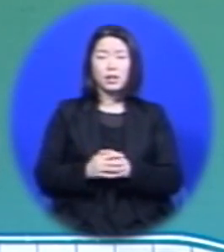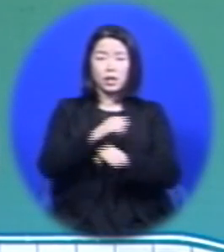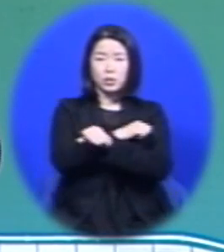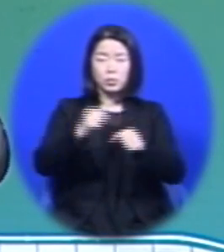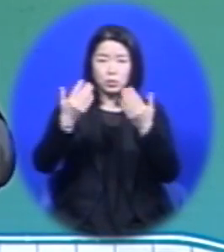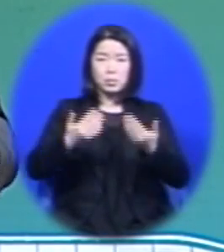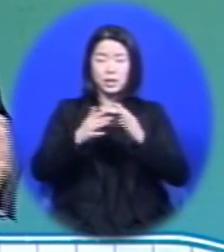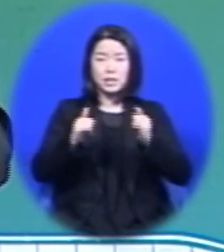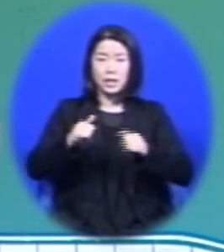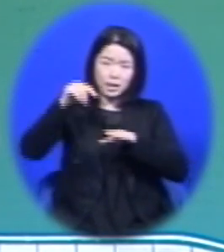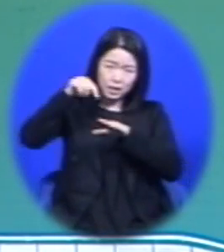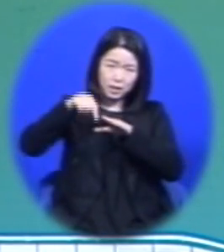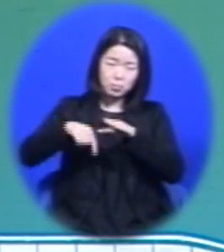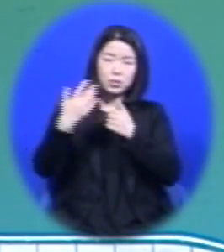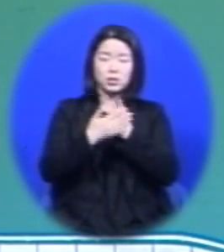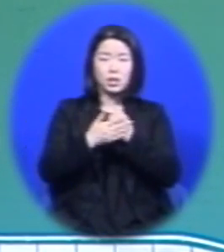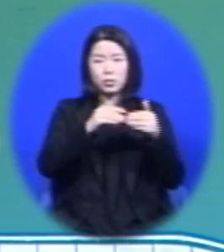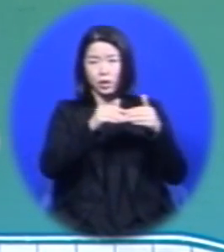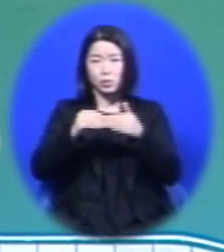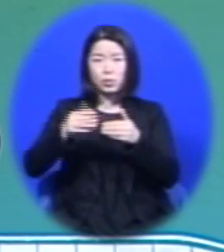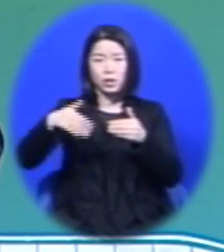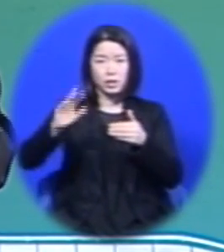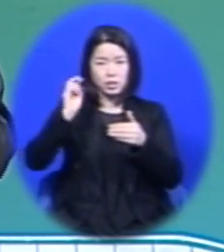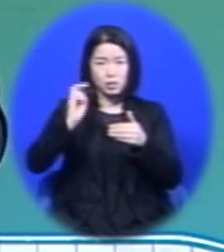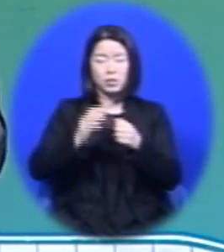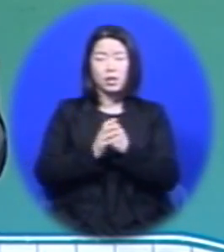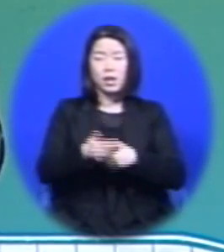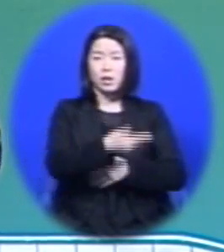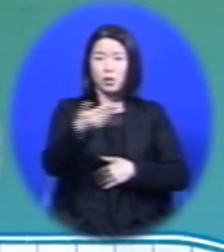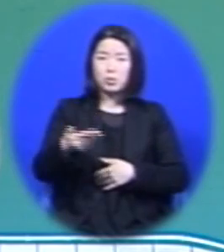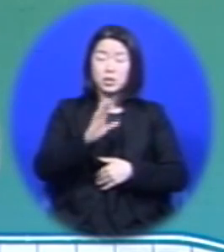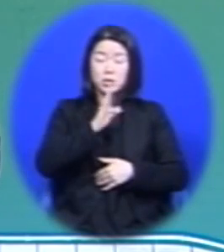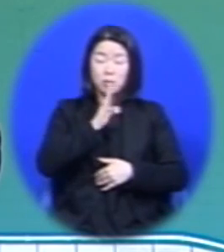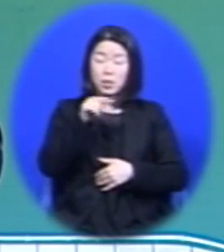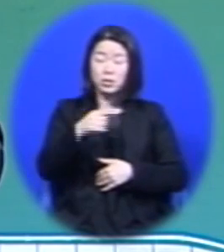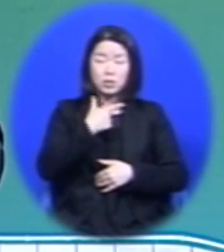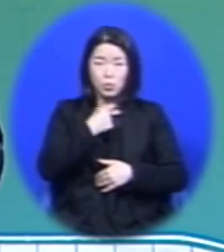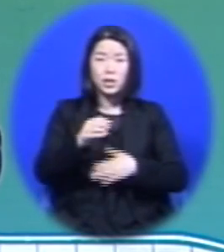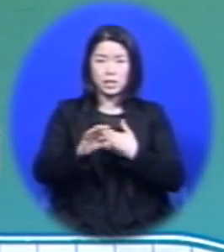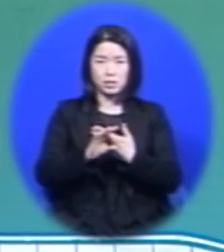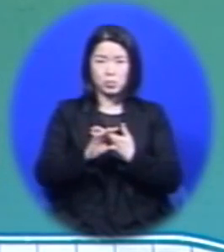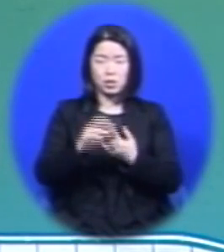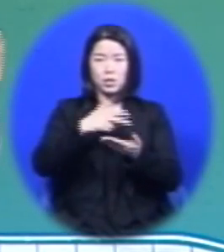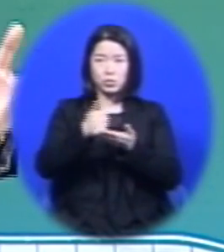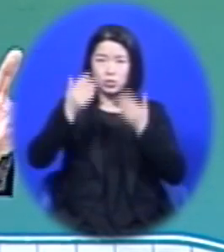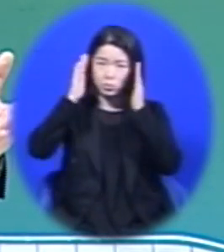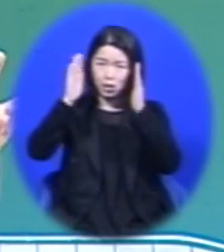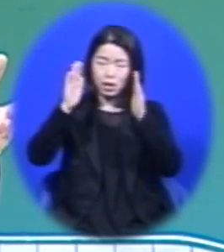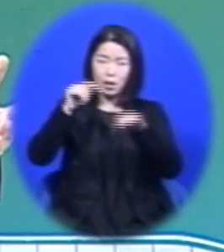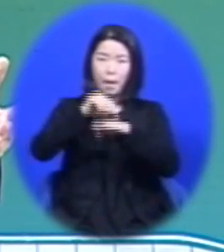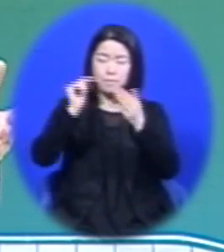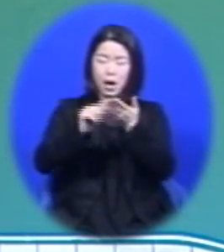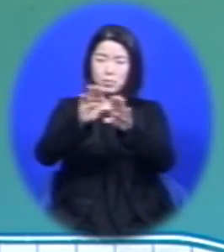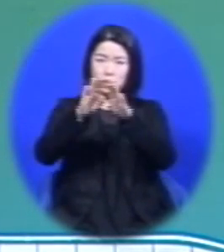용서받은 자의 깊은 은혜로 여러분을 인도해 가실 것입니다. 여러분이 정말 그걸 원하시면, 주님을 향하여 마음을